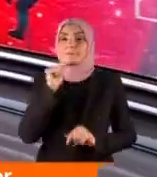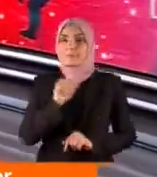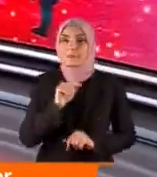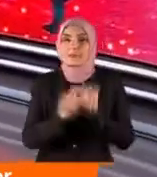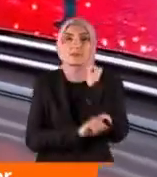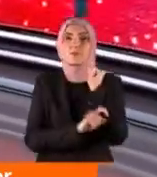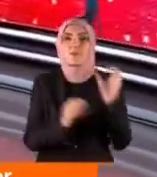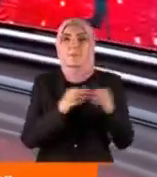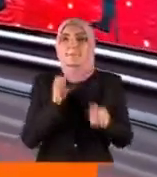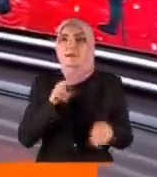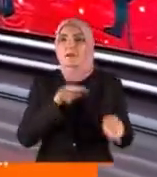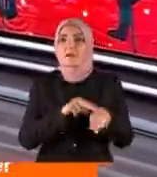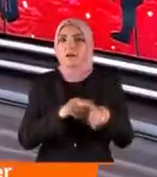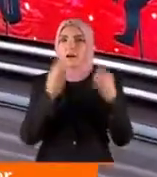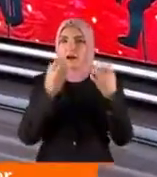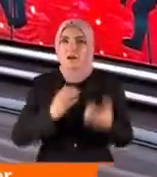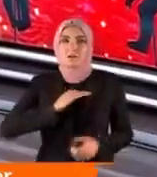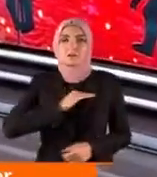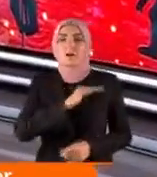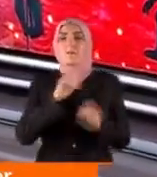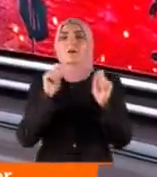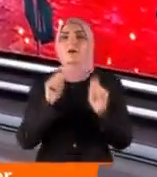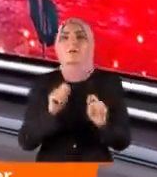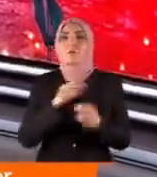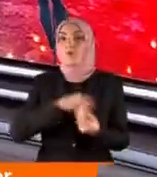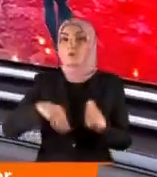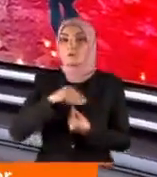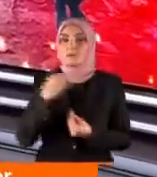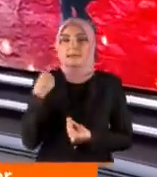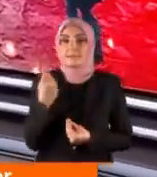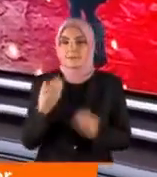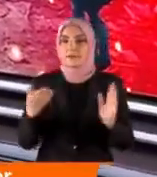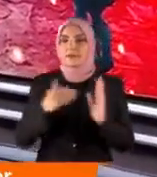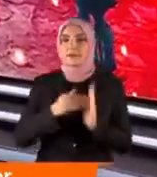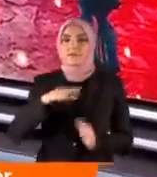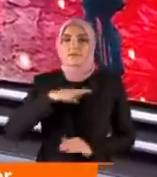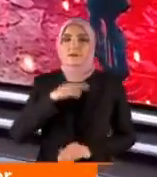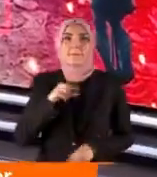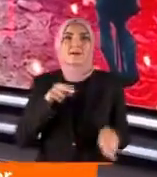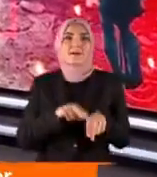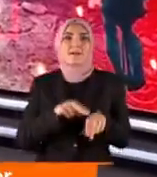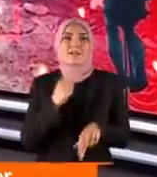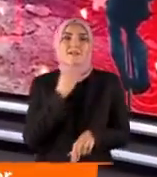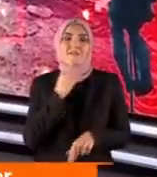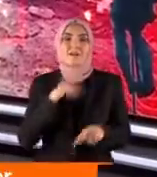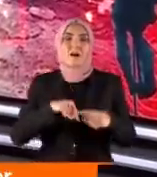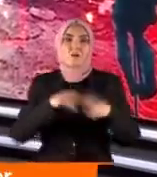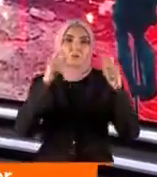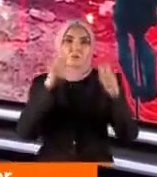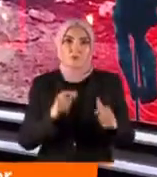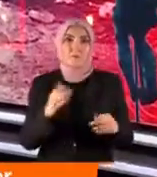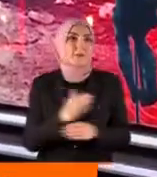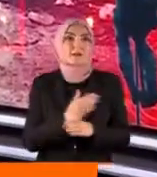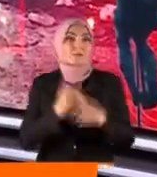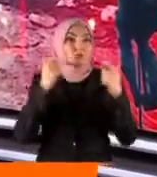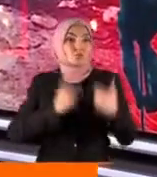örgütü PKK'ya ağır darbe vurduğu operasyonlarına bir yenisini ekledi. PKK'nın sözde Hakkuk lojistik alan sorumlusu